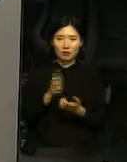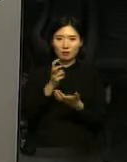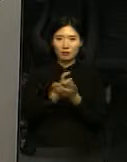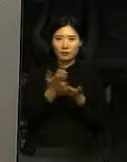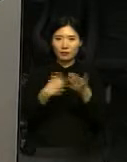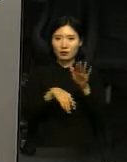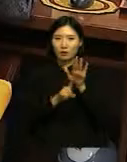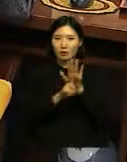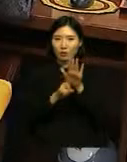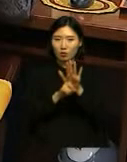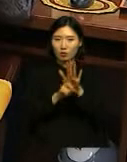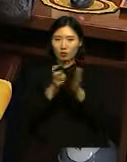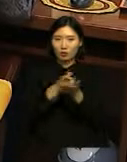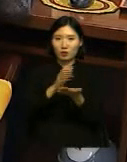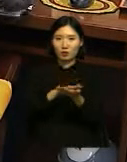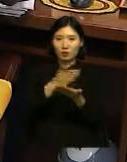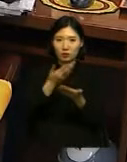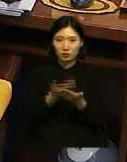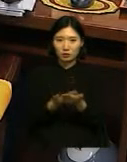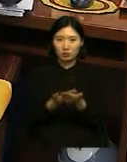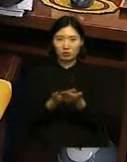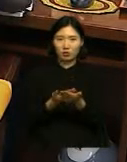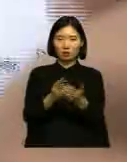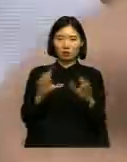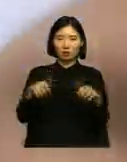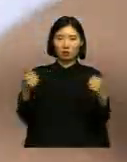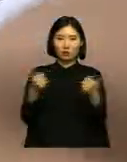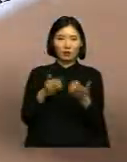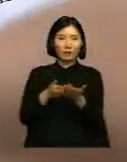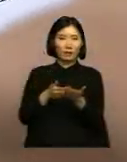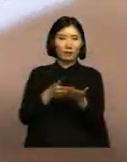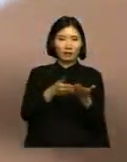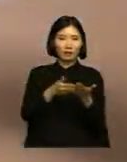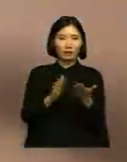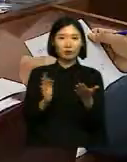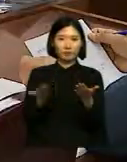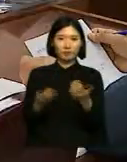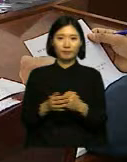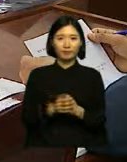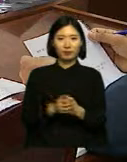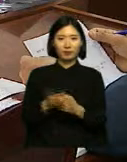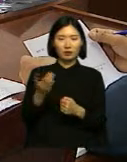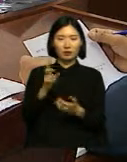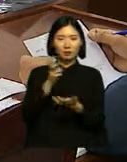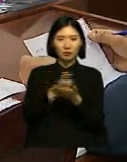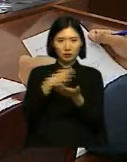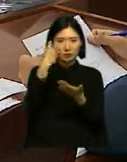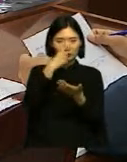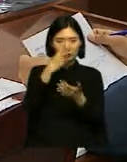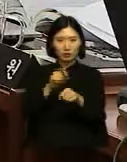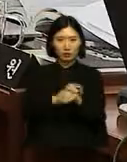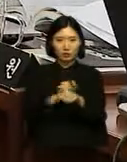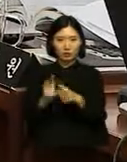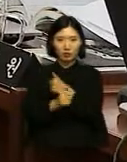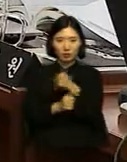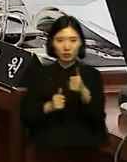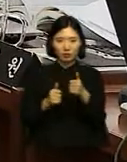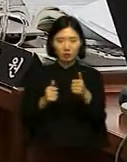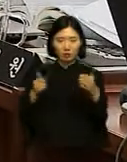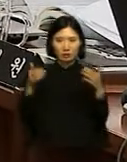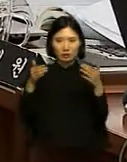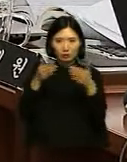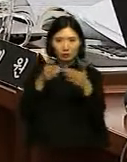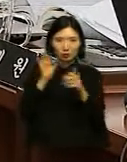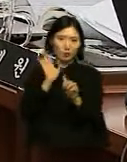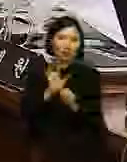예고 기간을 거친 조례 개정안은 양평군 의회에 상정됐습니다. 하지만 조례 심사 특위에서 집중 포화를